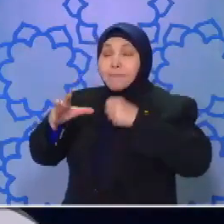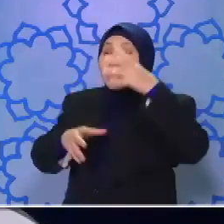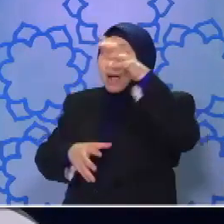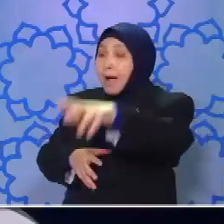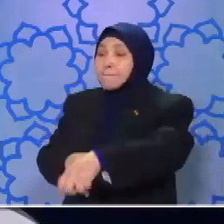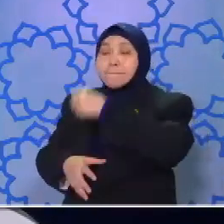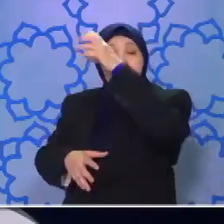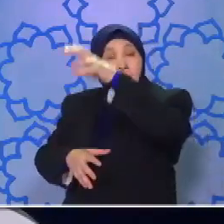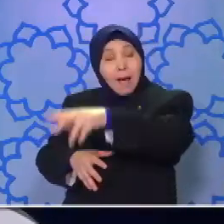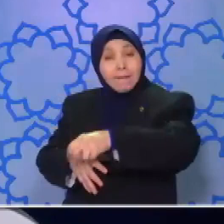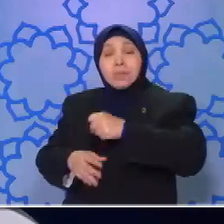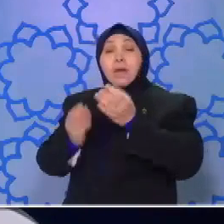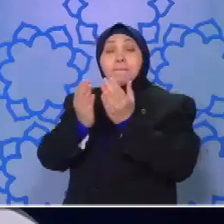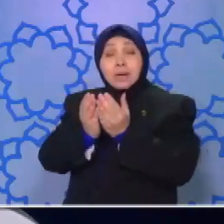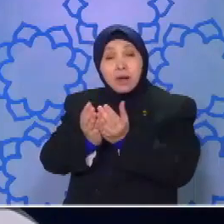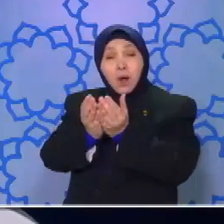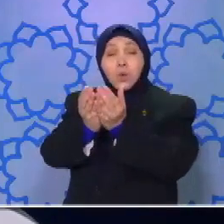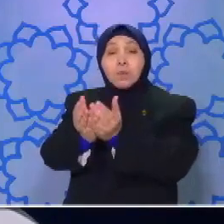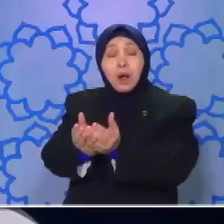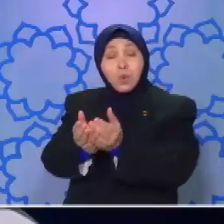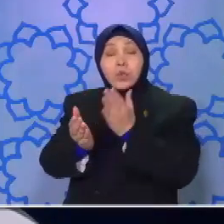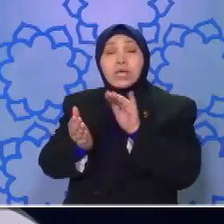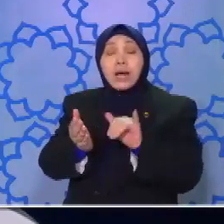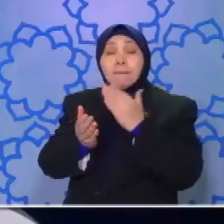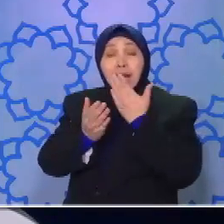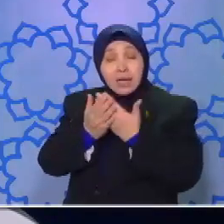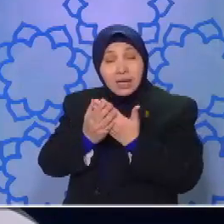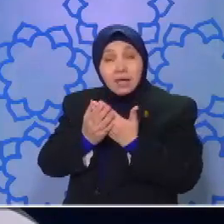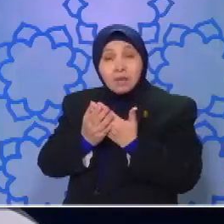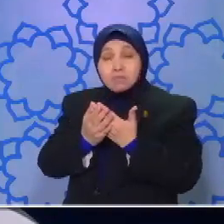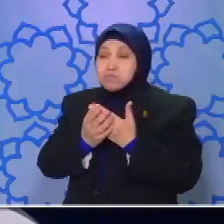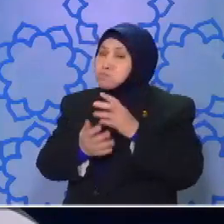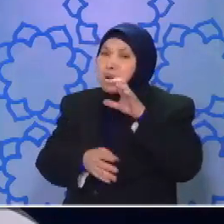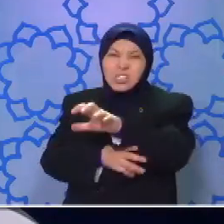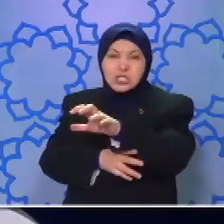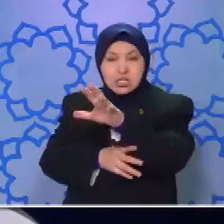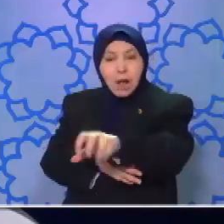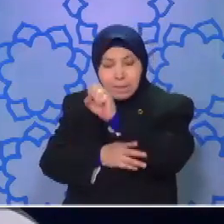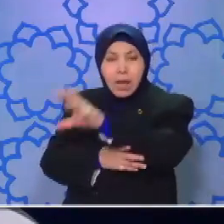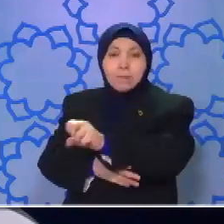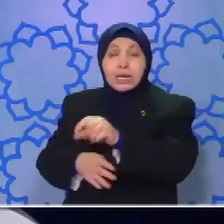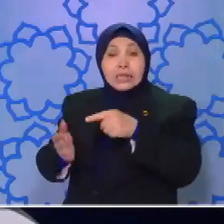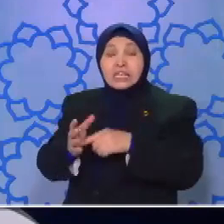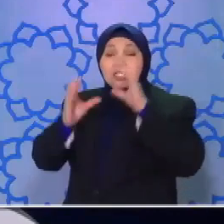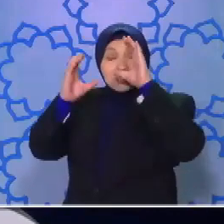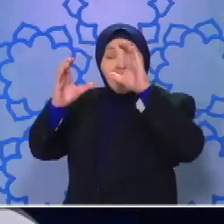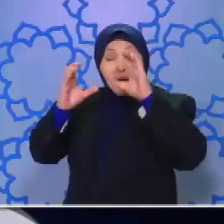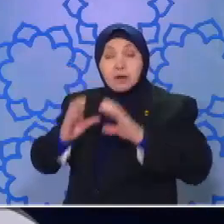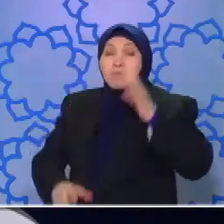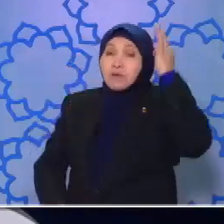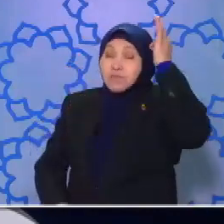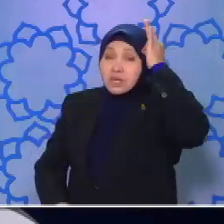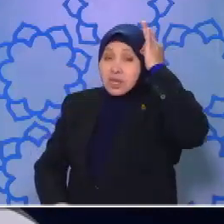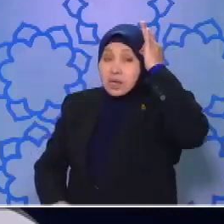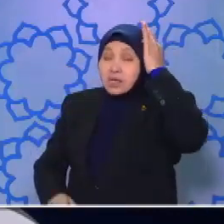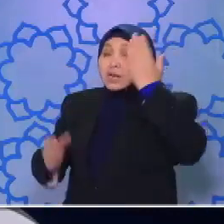mengambil perahu, sudah tentu yang baik, secara paksa. Ha, jadi ini cara berfikir yang